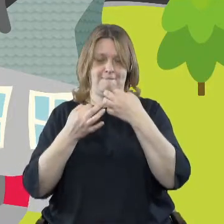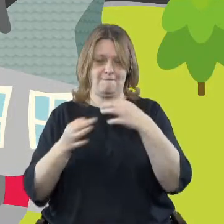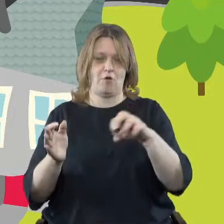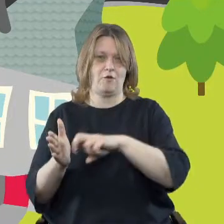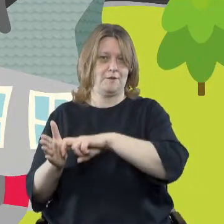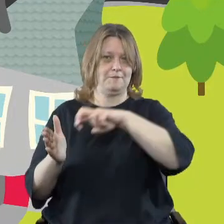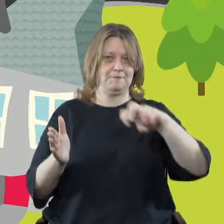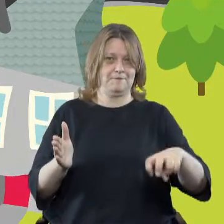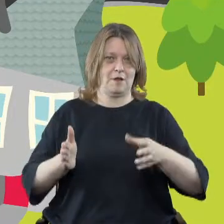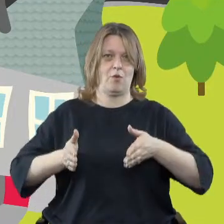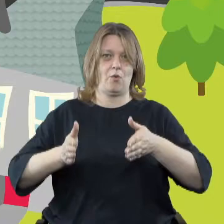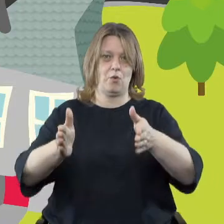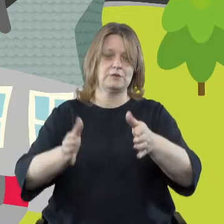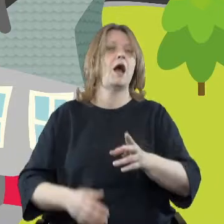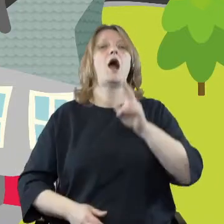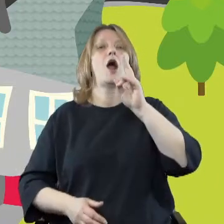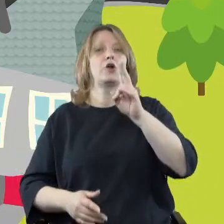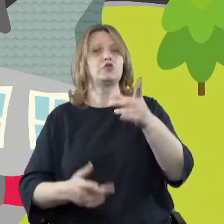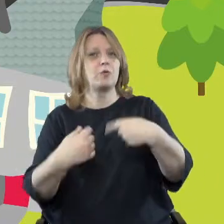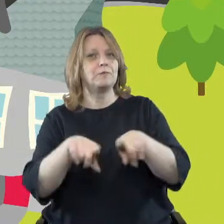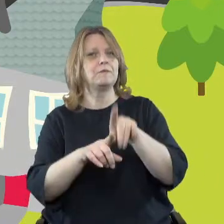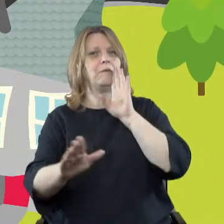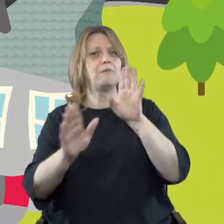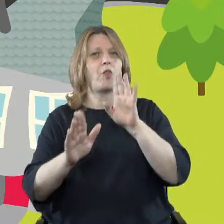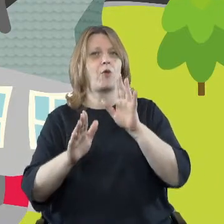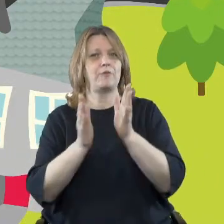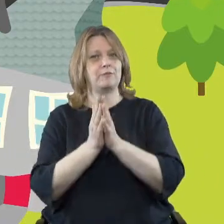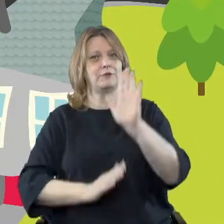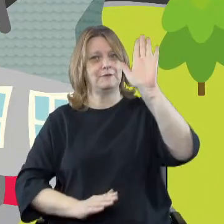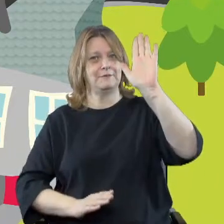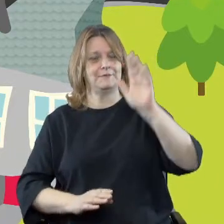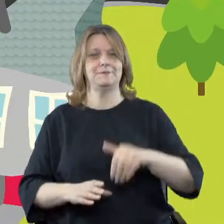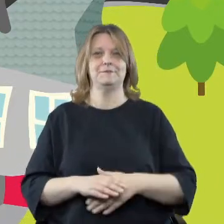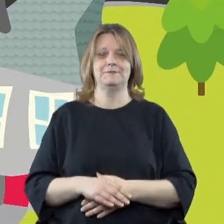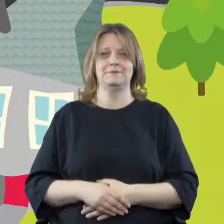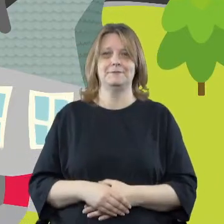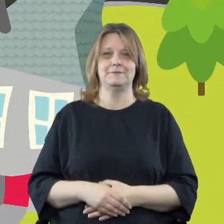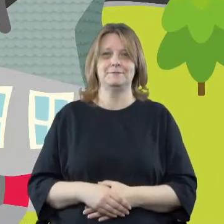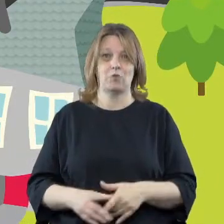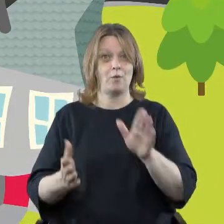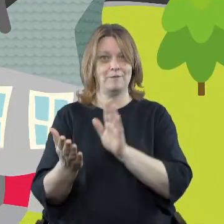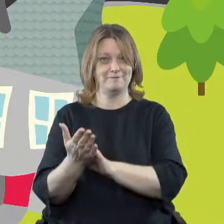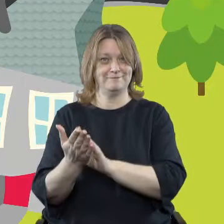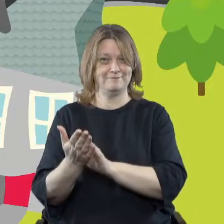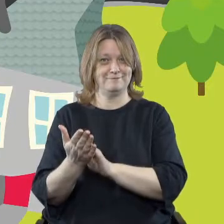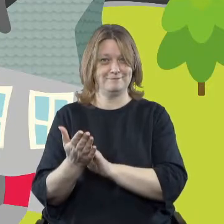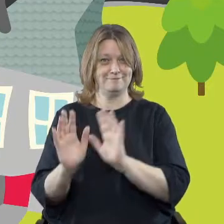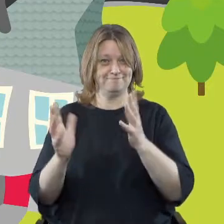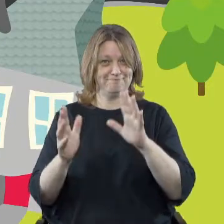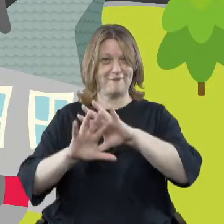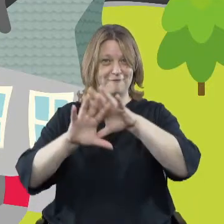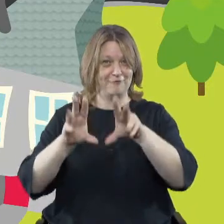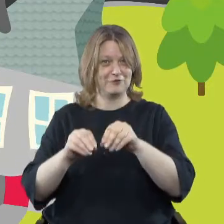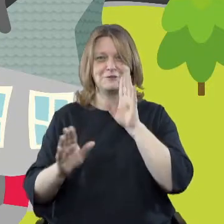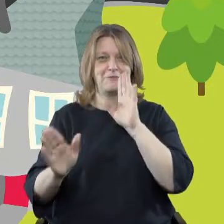tak przechodzicie? Kto tak przechodzi, rączka w górę? Pamiętam. Brawo. Czyli brawo. Wszyscy tak przechodzą.